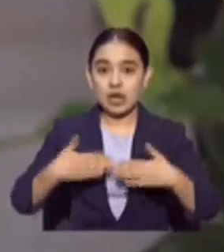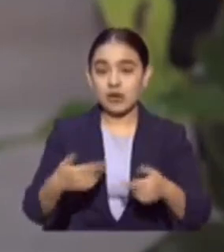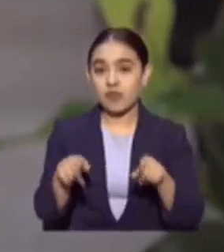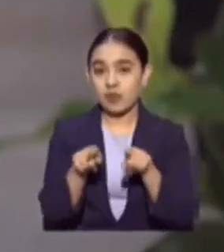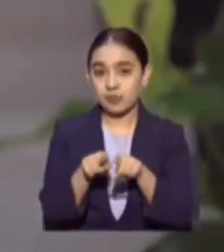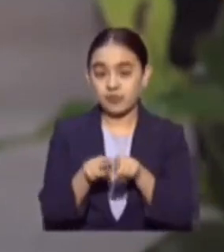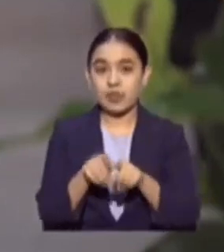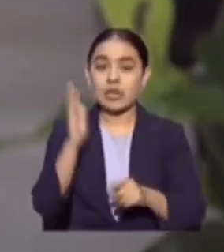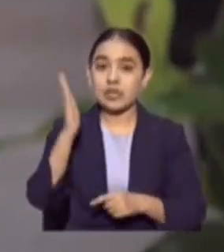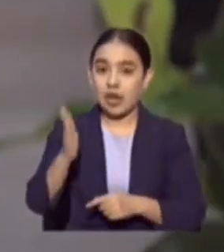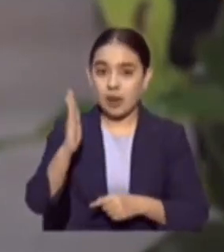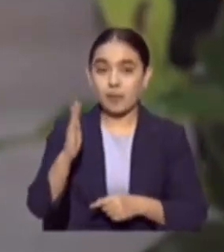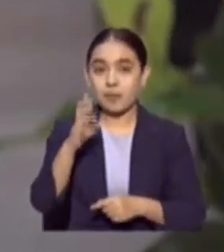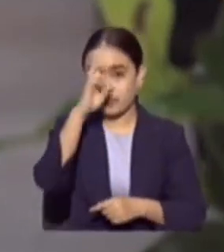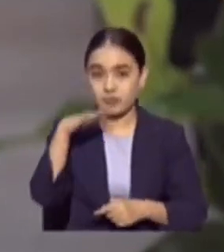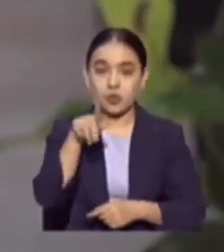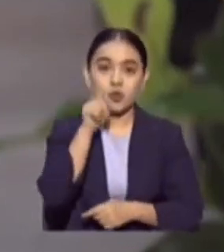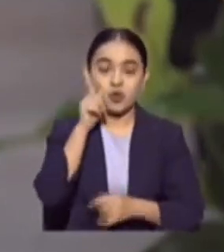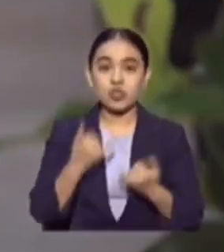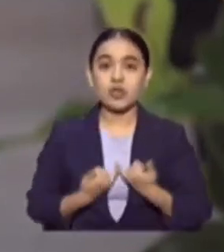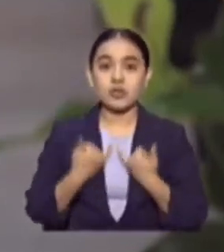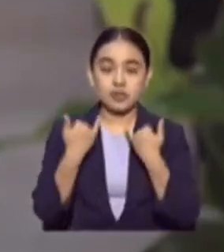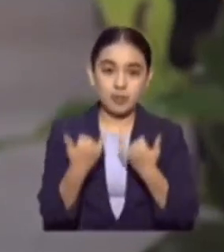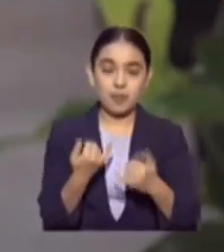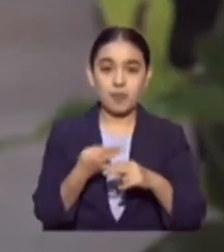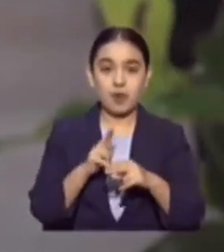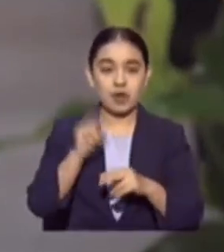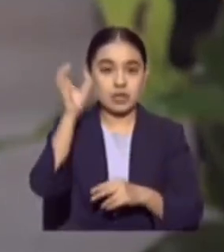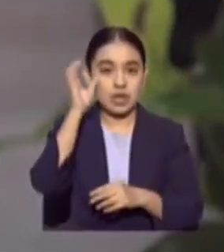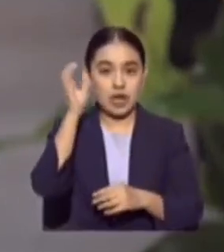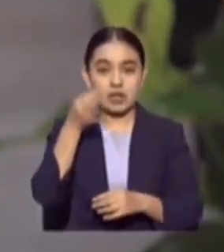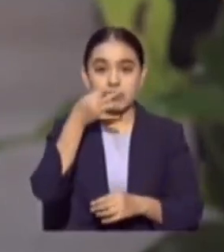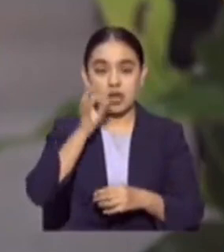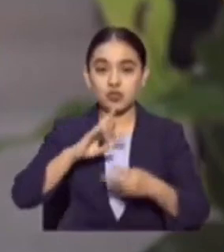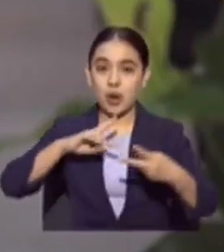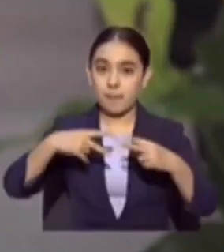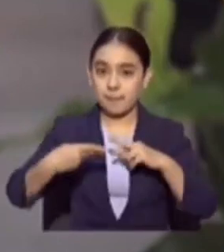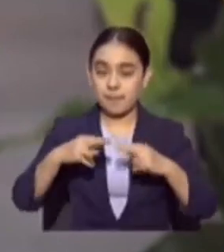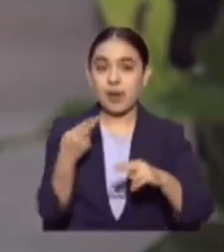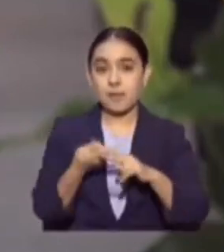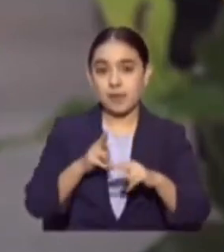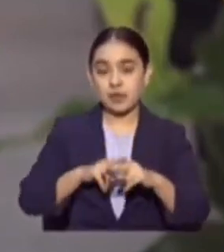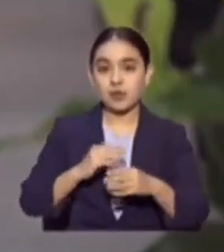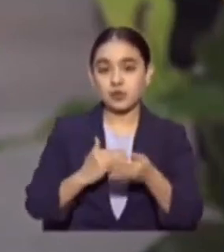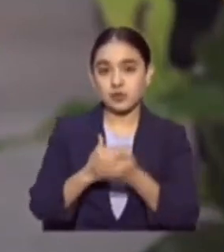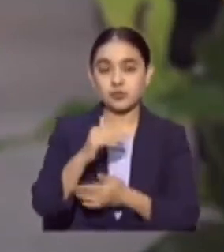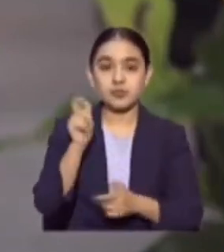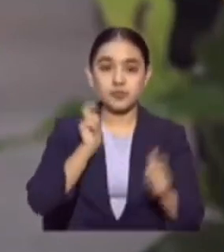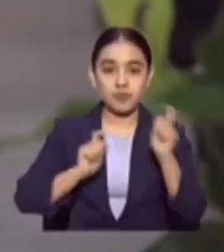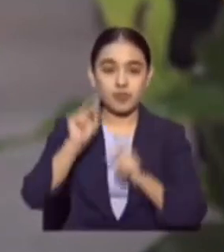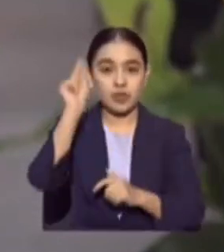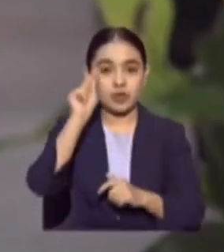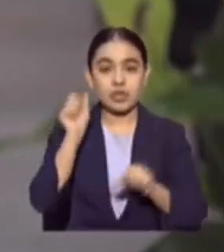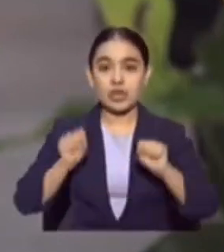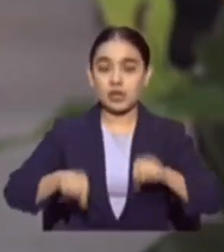ham kelajakda mana shu yurtimiz yoshlari uchun mana shu ta'limdagi tajriba almashish va mana shunday nufuzli oliy o'quv yurtlarida ta'lim